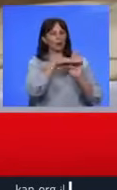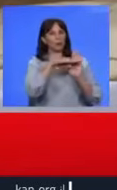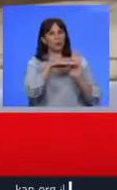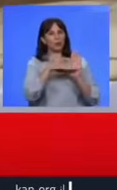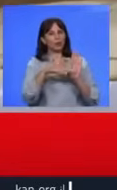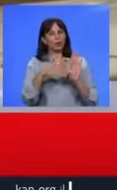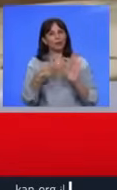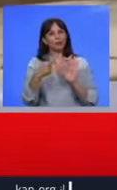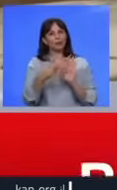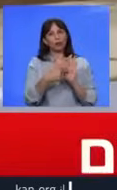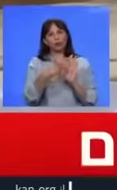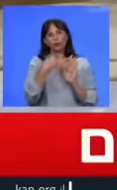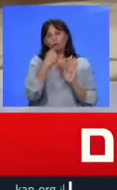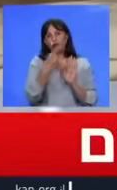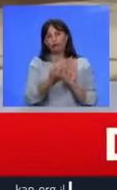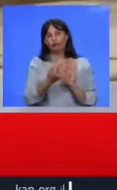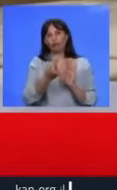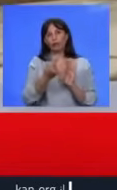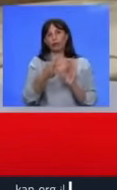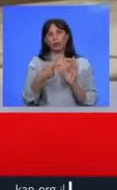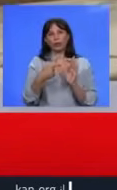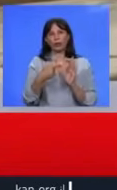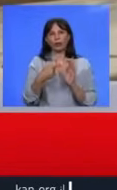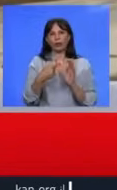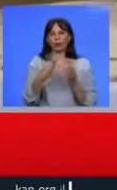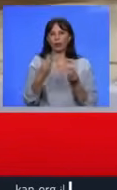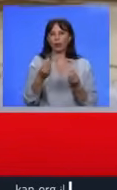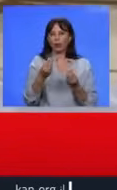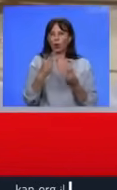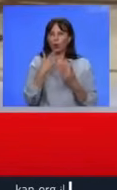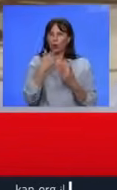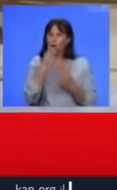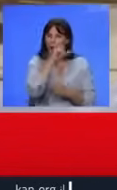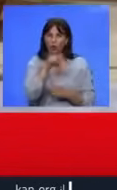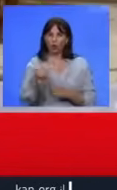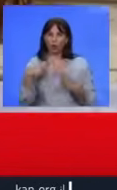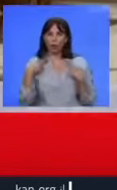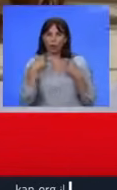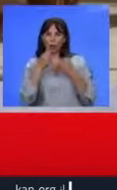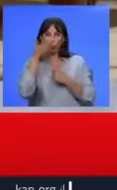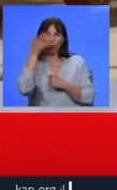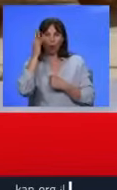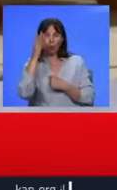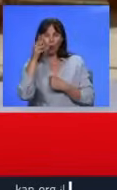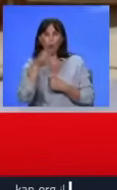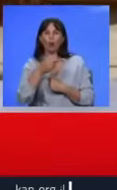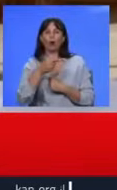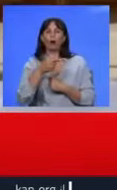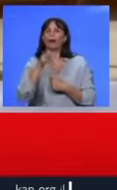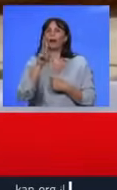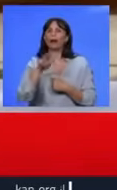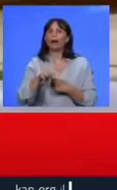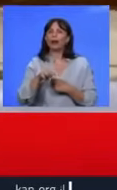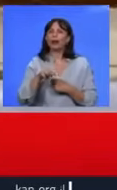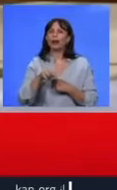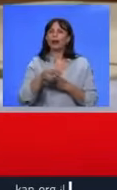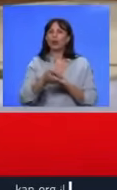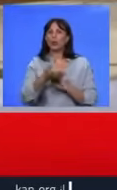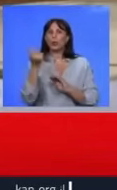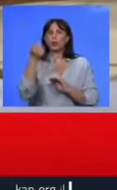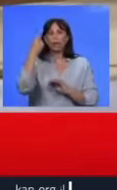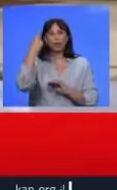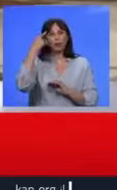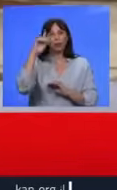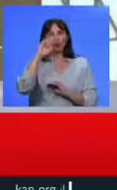החיקוק שיוחסו לו, כך לפי הערכת... ריגול חמור, הוא מואשם בריגול חמור. ריגול חמור, יש ריגול חמור, יש הוצאת ידיעה